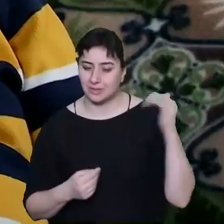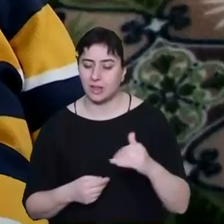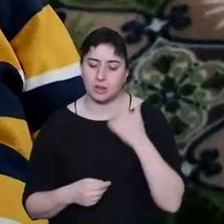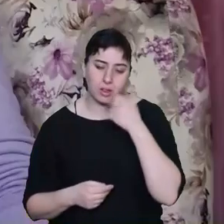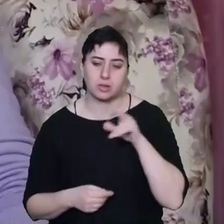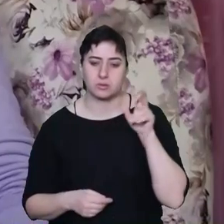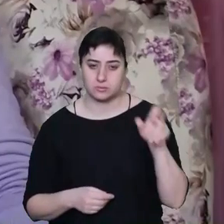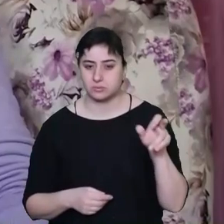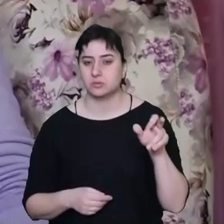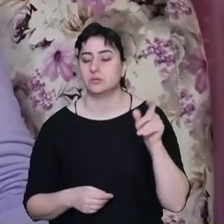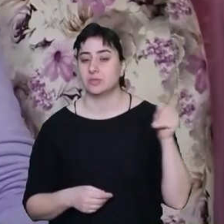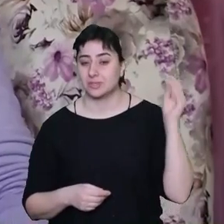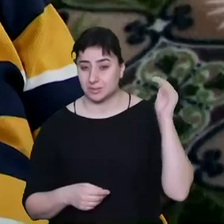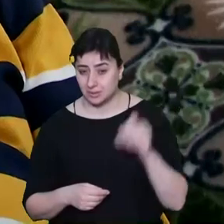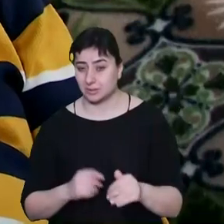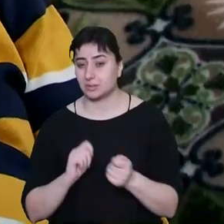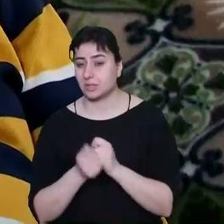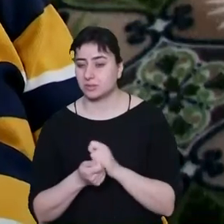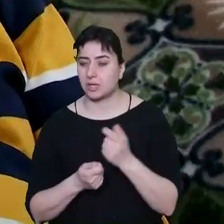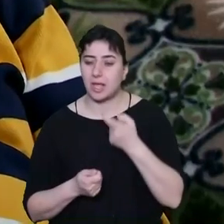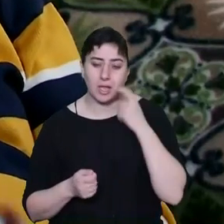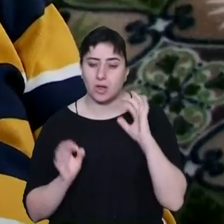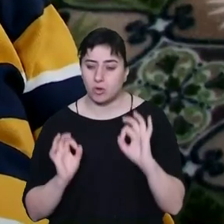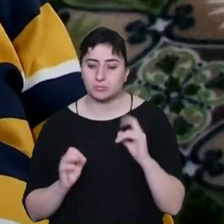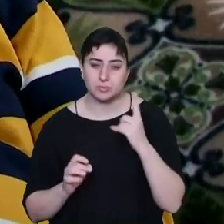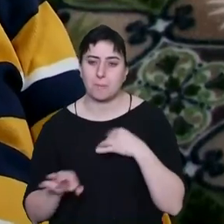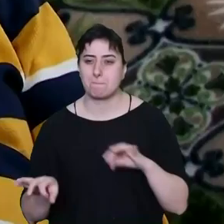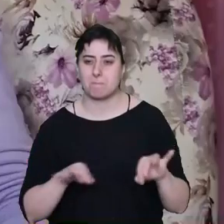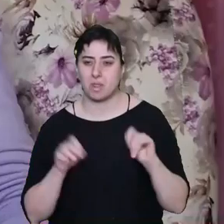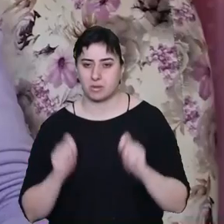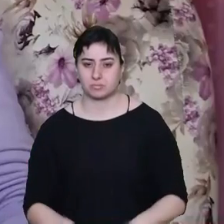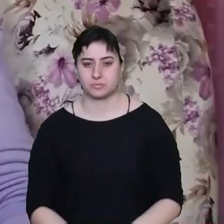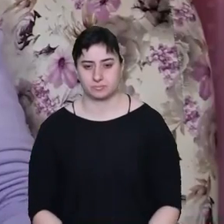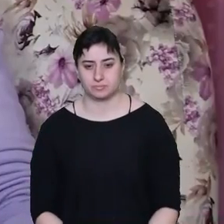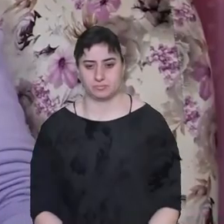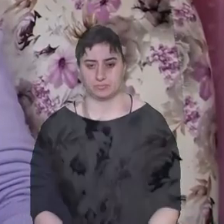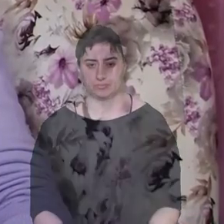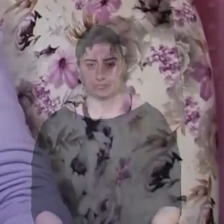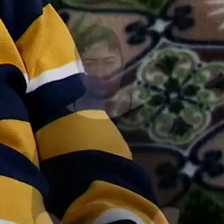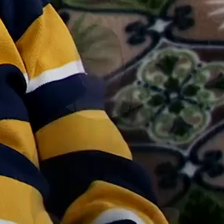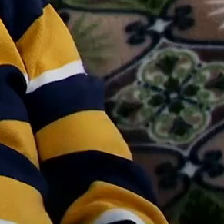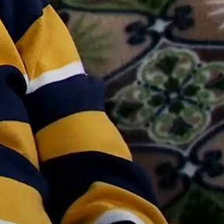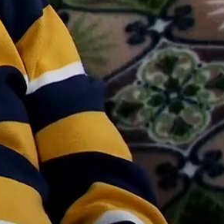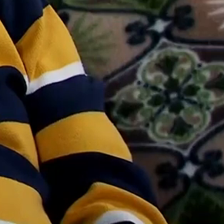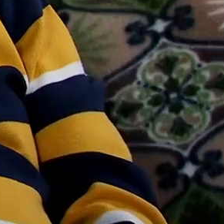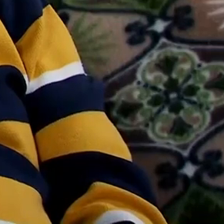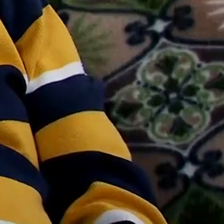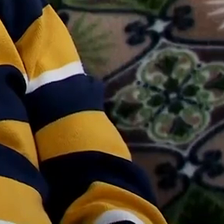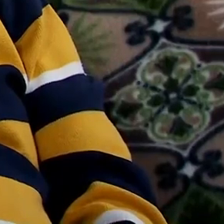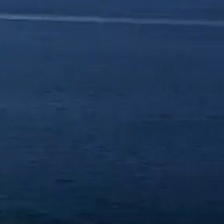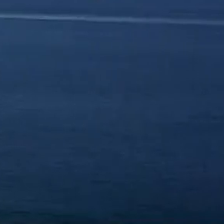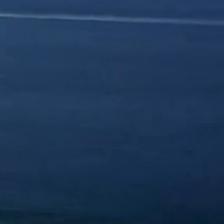öyle söyledim. Onu böyle değiştirecek, eski haline getirecek bir planım var. Hafif hafif başını sallıyor düşünceli.